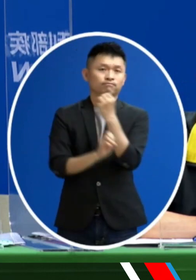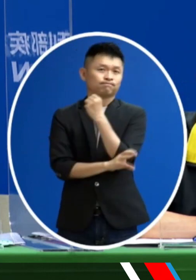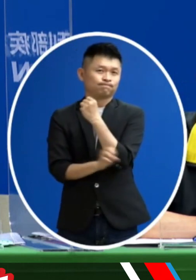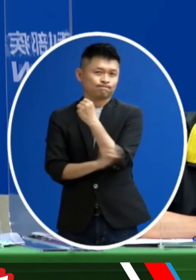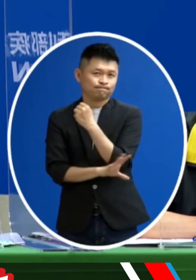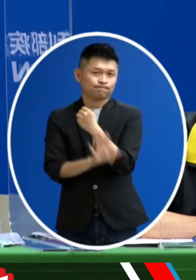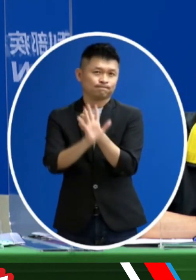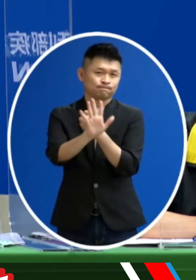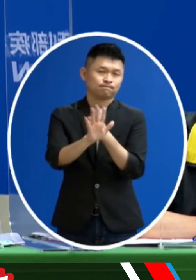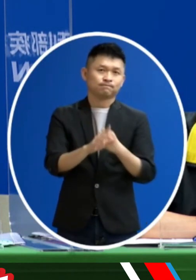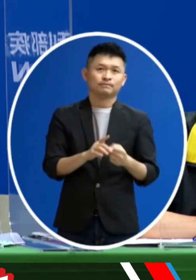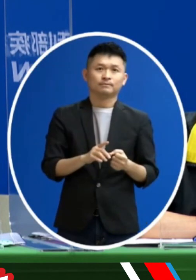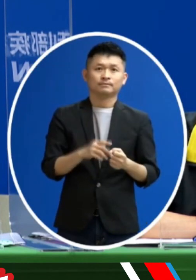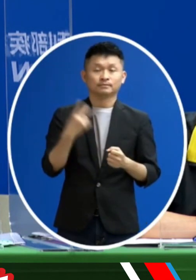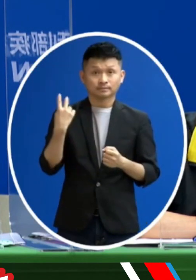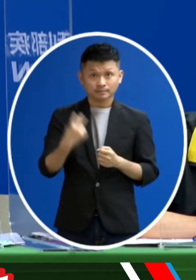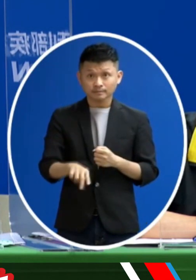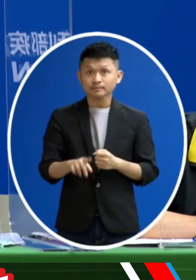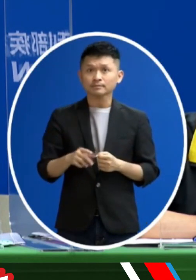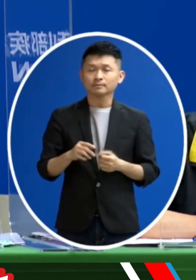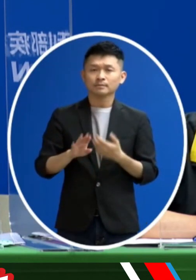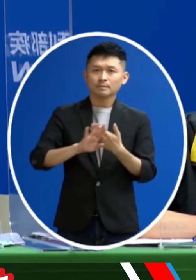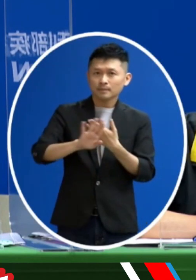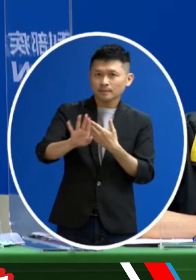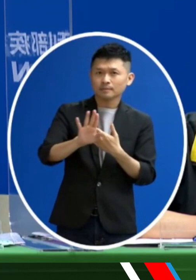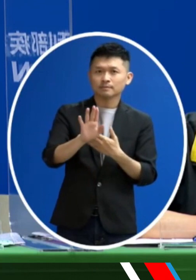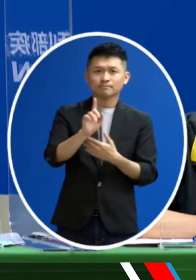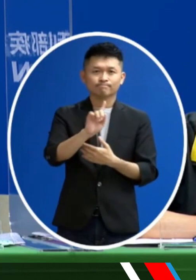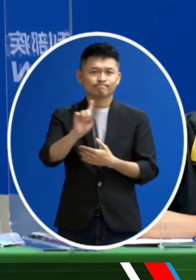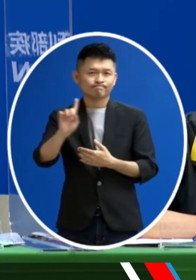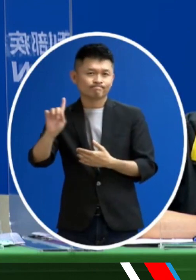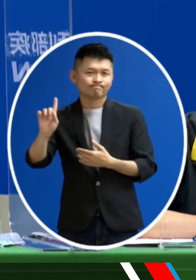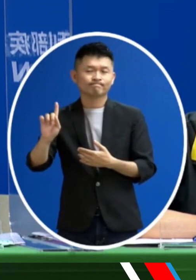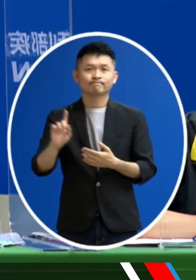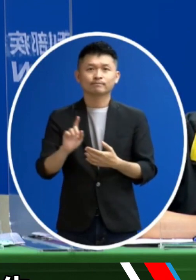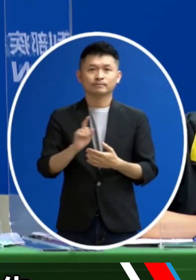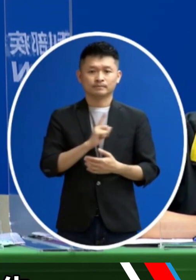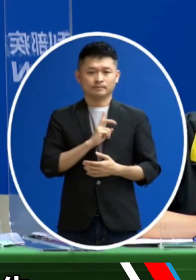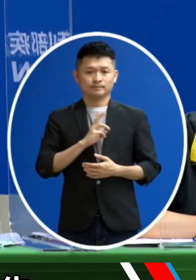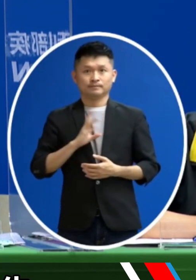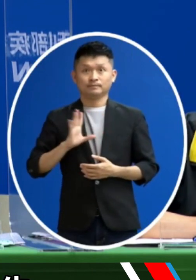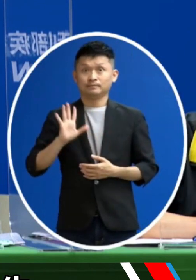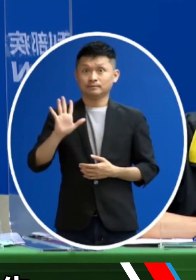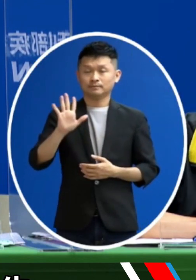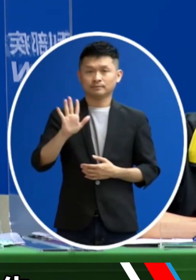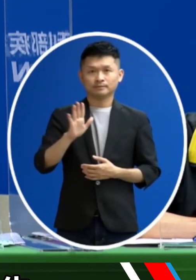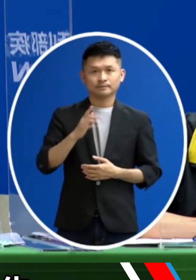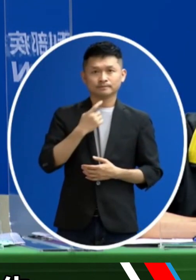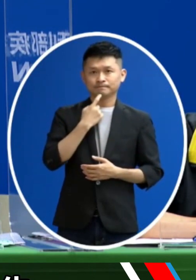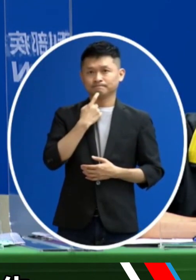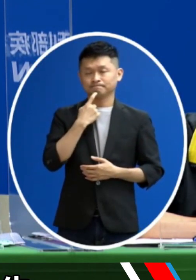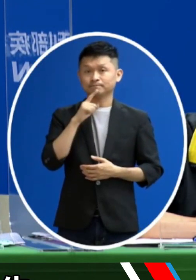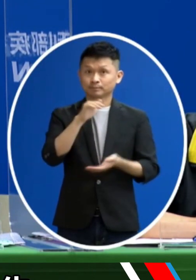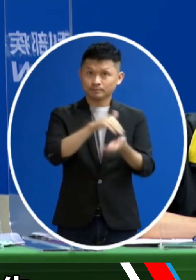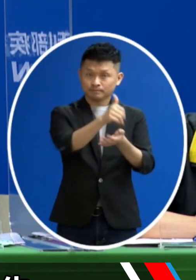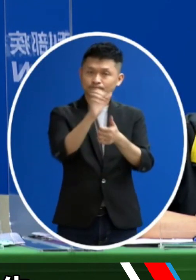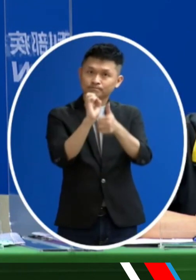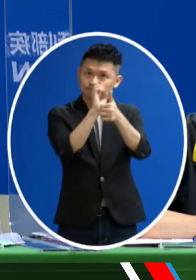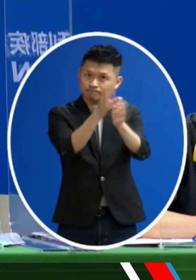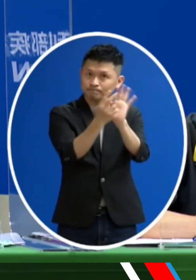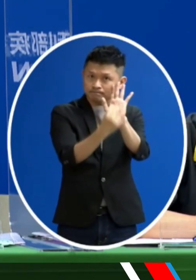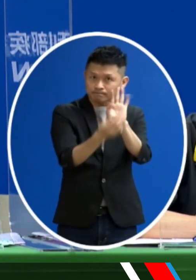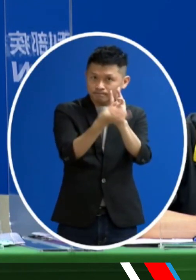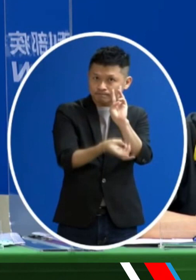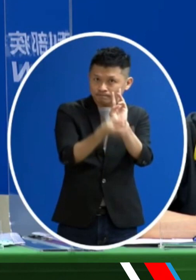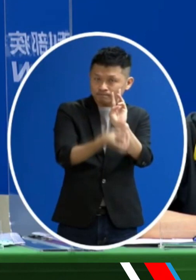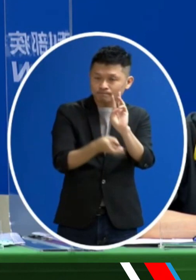子，然后再加上可能其他隐隐约约的症状，这时候你就跟医生详细的报告孩